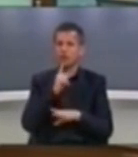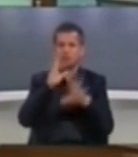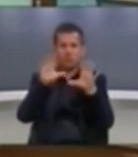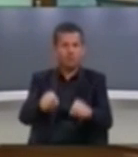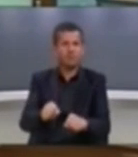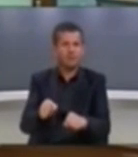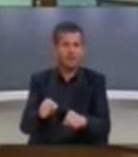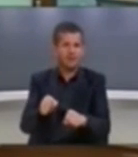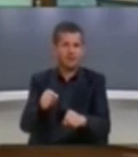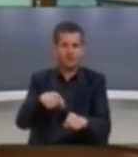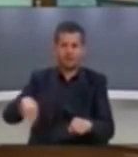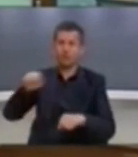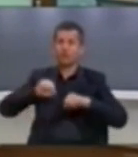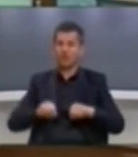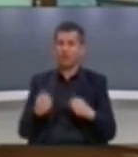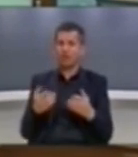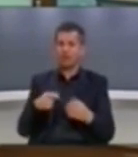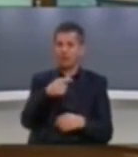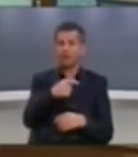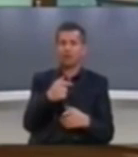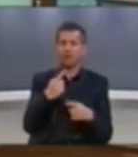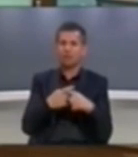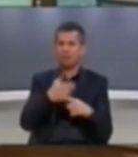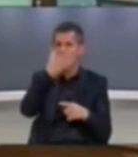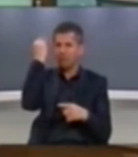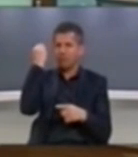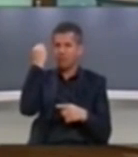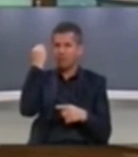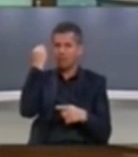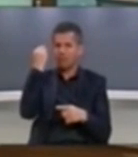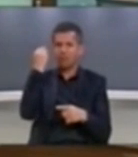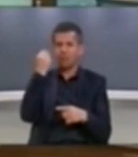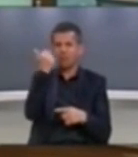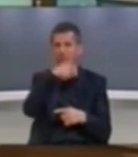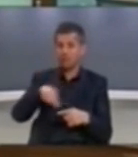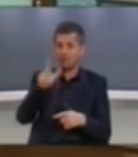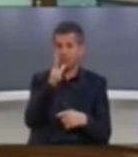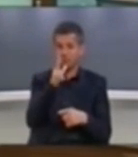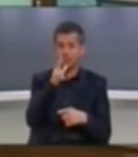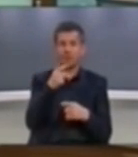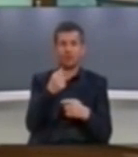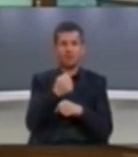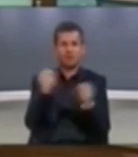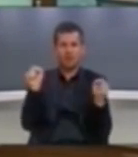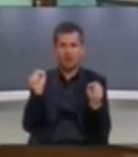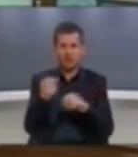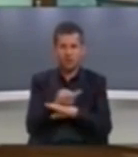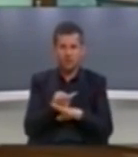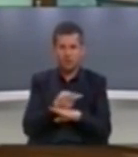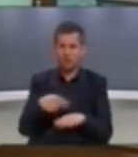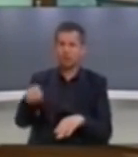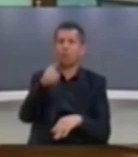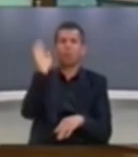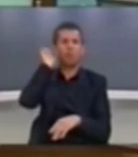pushteti. Natyrisht që thashi reagon kështu dhe pikërisht me këto fjalë. Çfarë do kërkese për ta shliruar shtetin e zaptuar, ati i